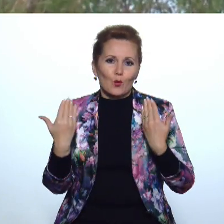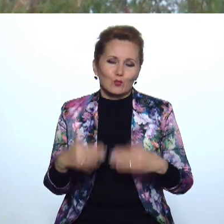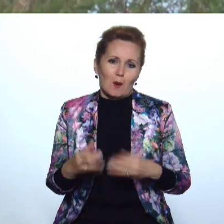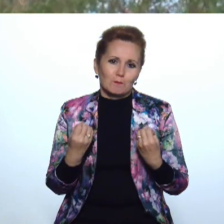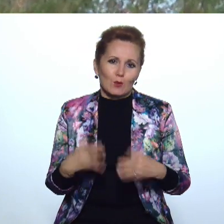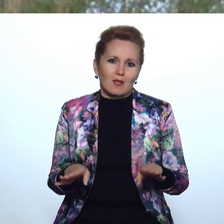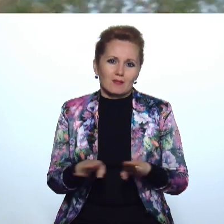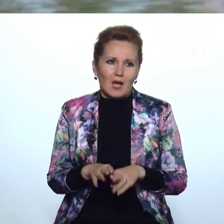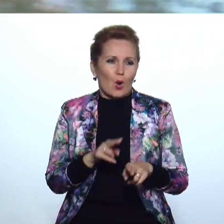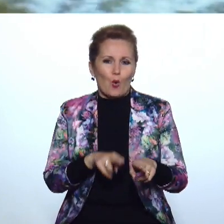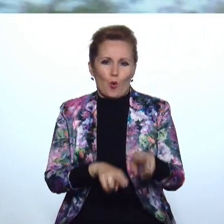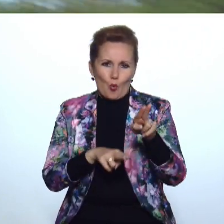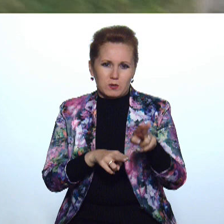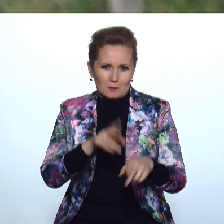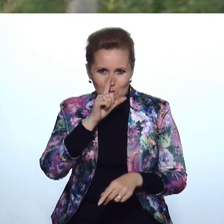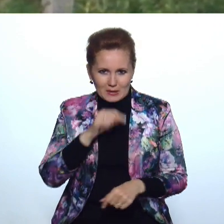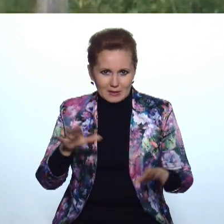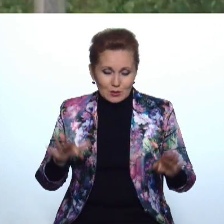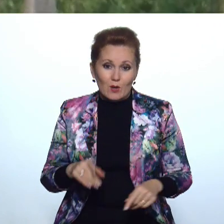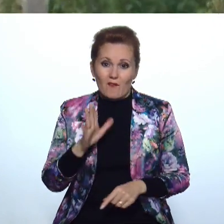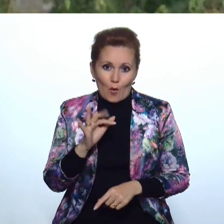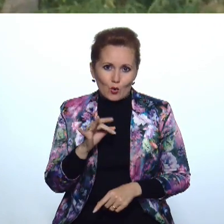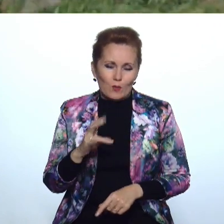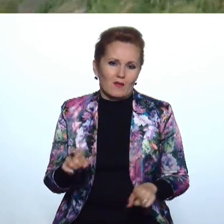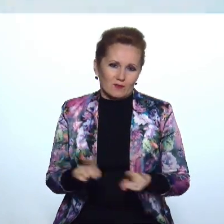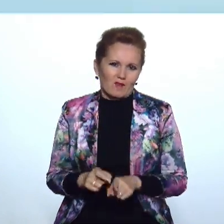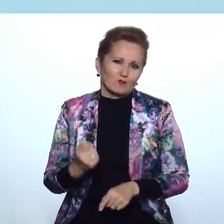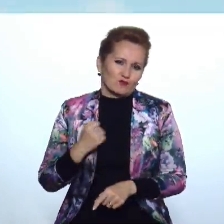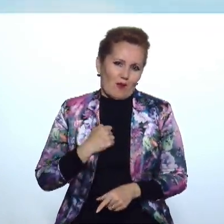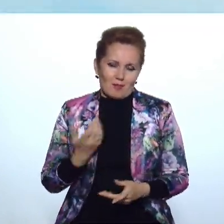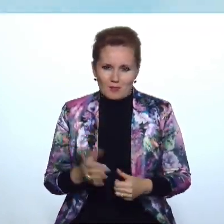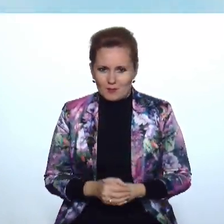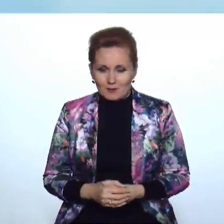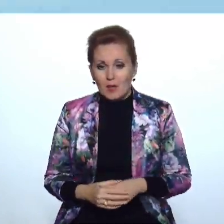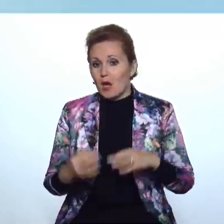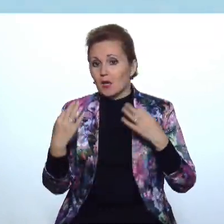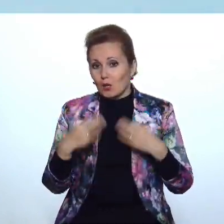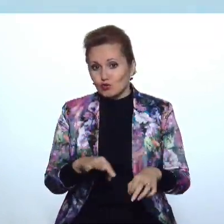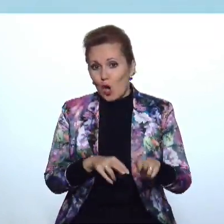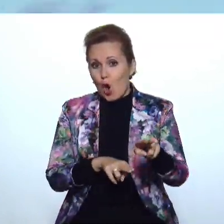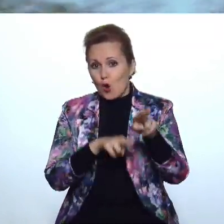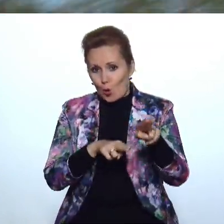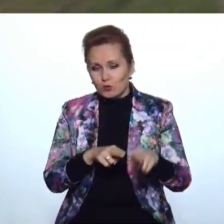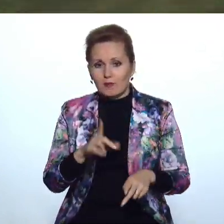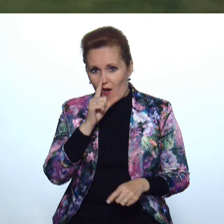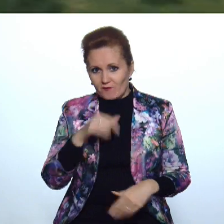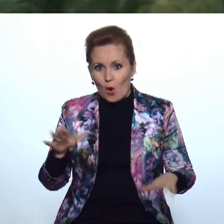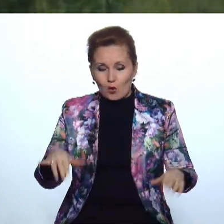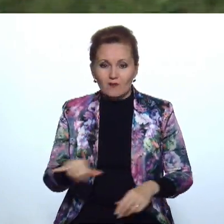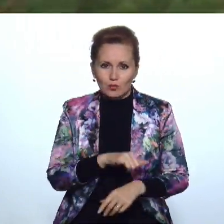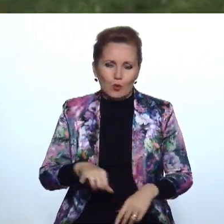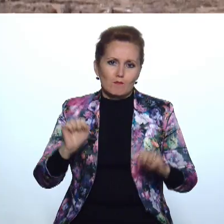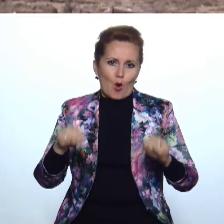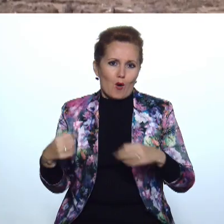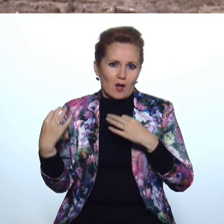просто так губить птицу, даже если это и ворона, все равно жалко. Разрешить охоту на ворон в Удмуртии могут уже в следующем